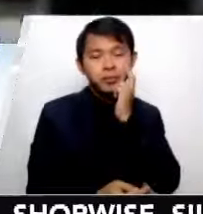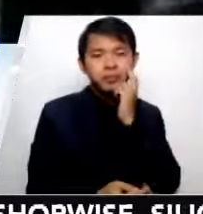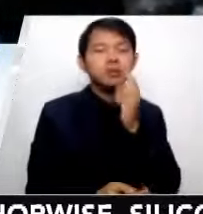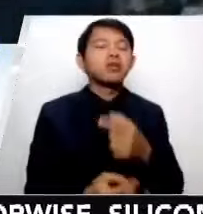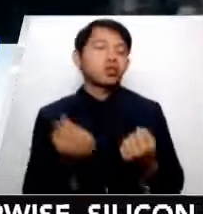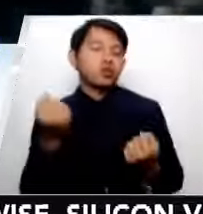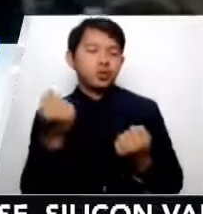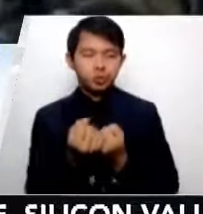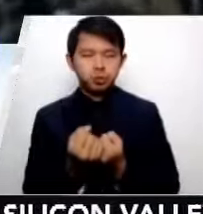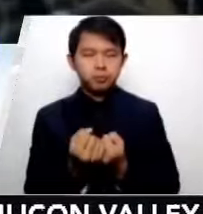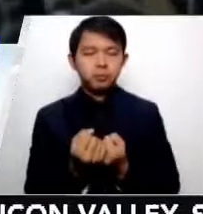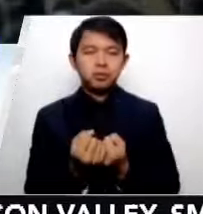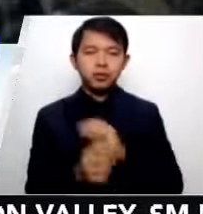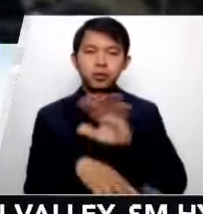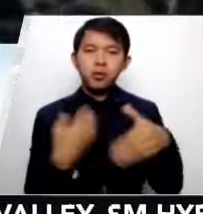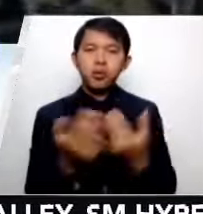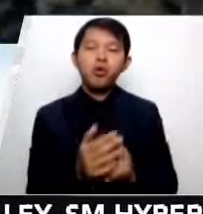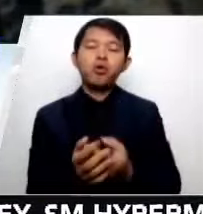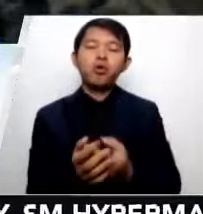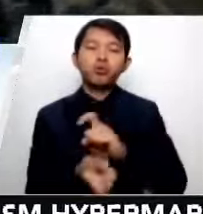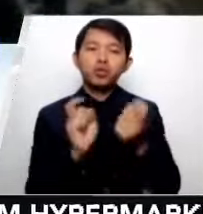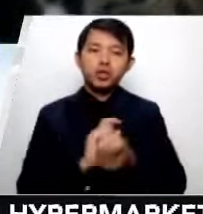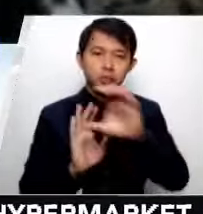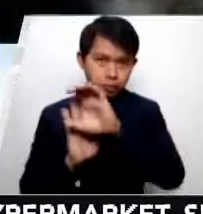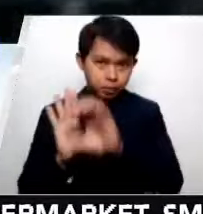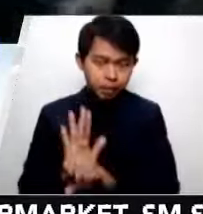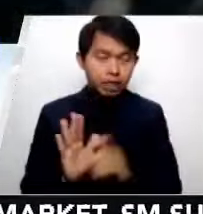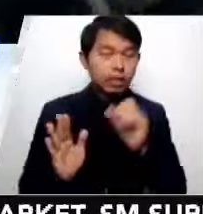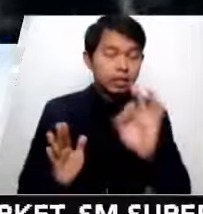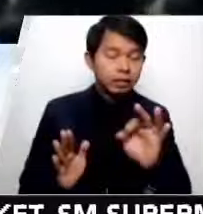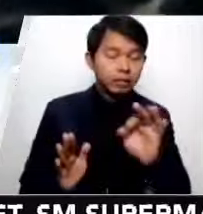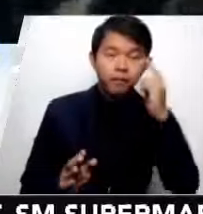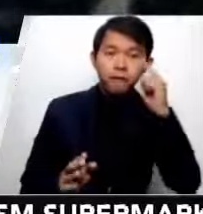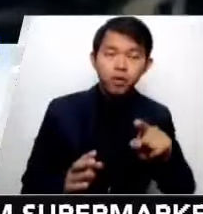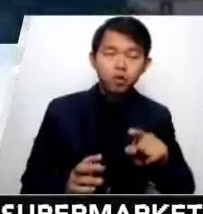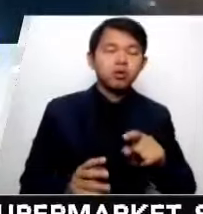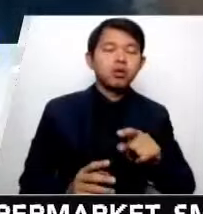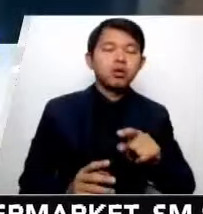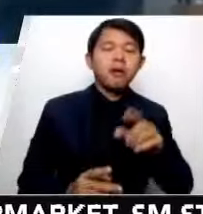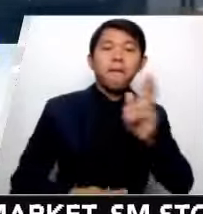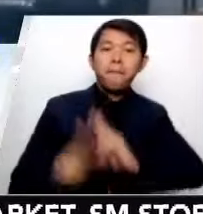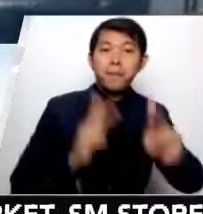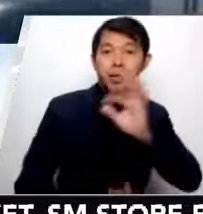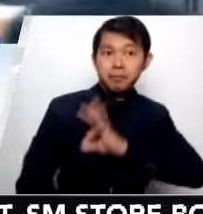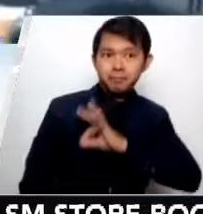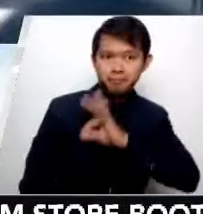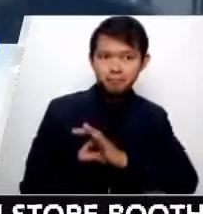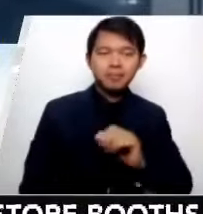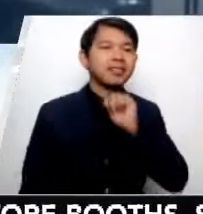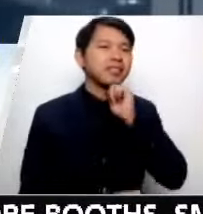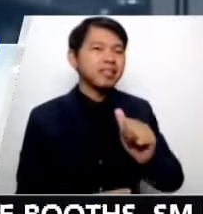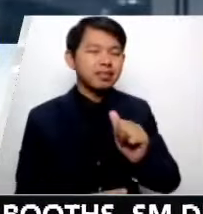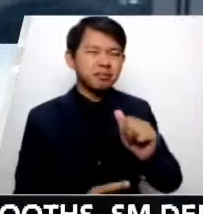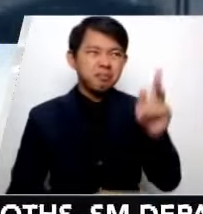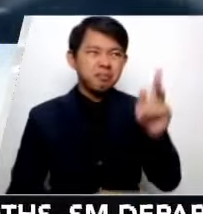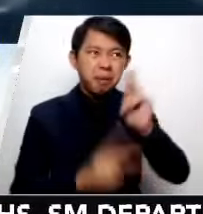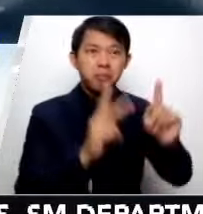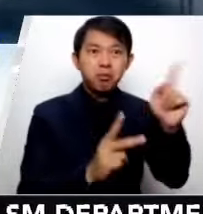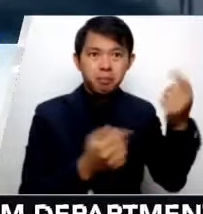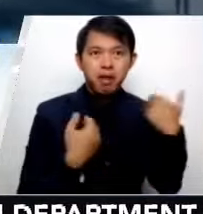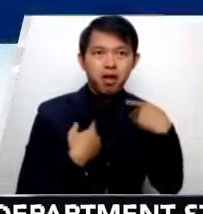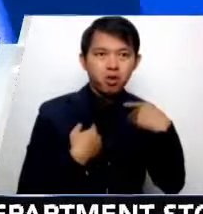mga pagbabago sa konstitusyon kumpara ito sa kapakanan ng mga mamamayan at hindi sa mga taong may pansariling